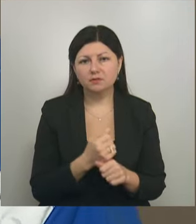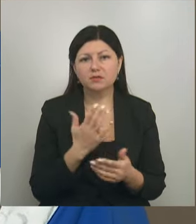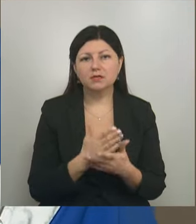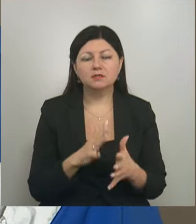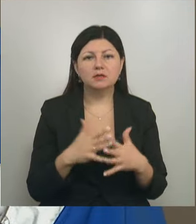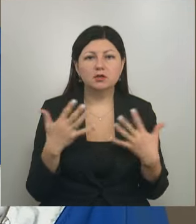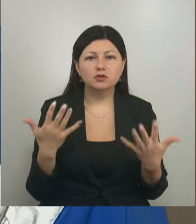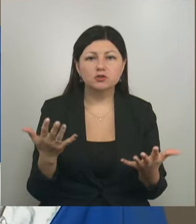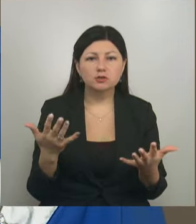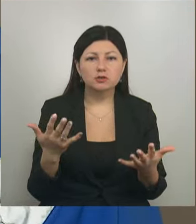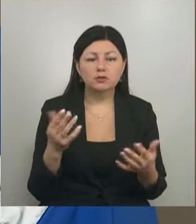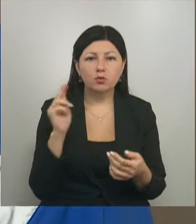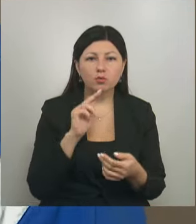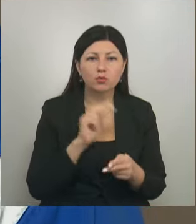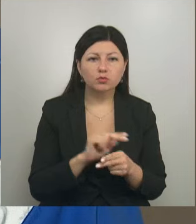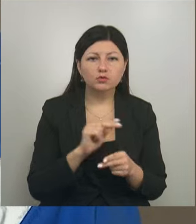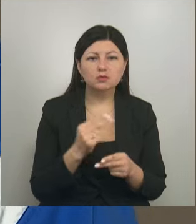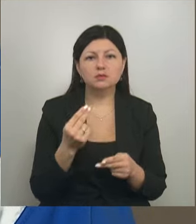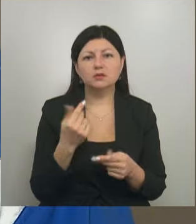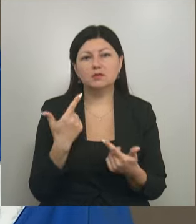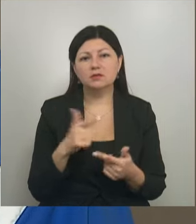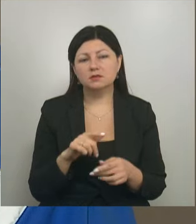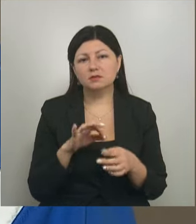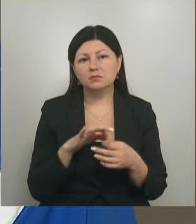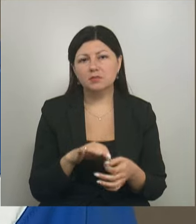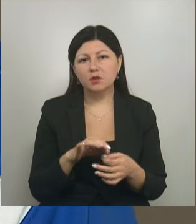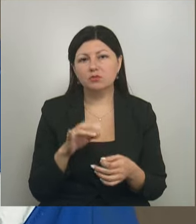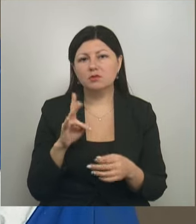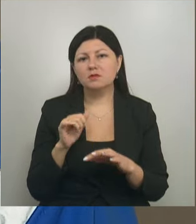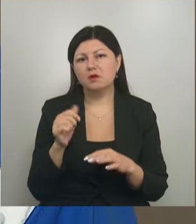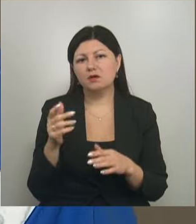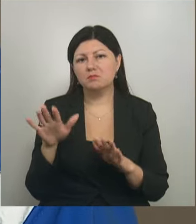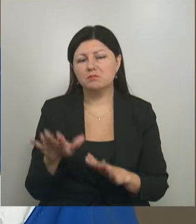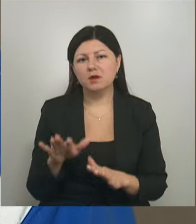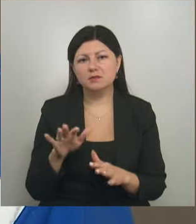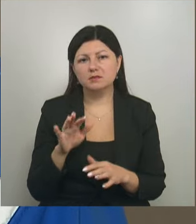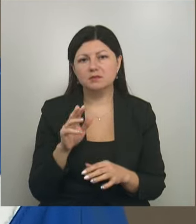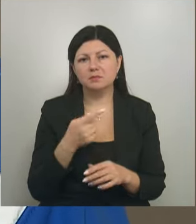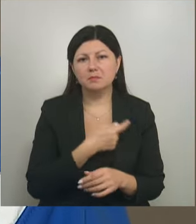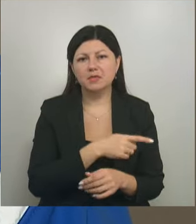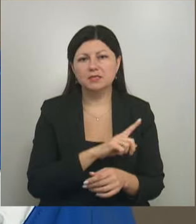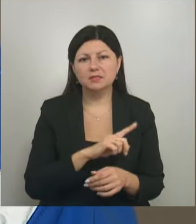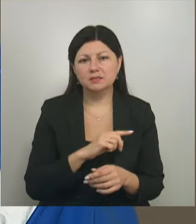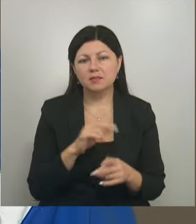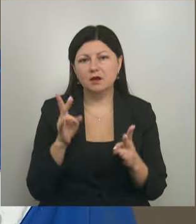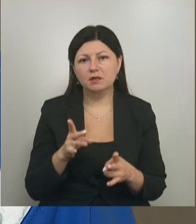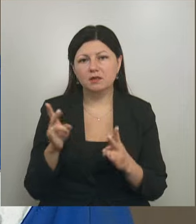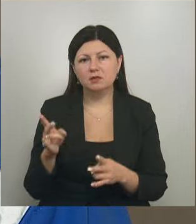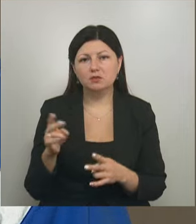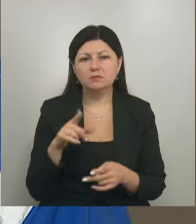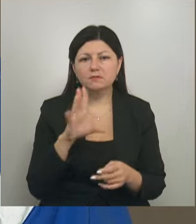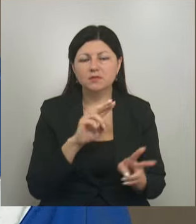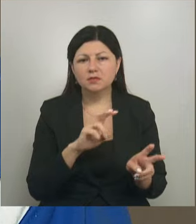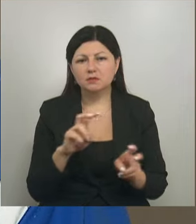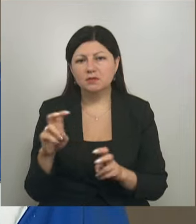расширенные курсы, которые проходят на базе медицины катастроф. Там на целый день рассчитано, там уже более рассматриваются уже все темы, которые